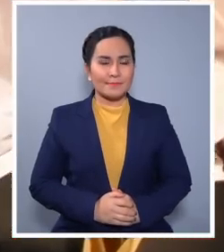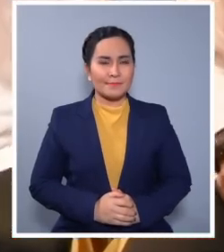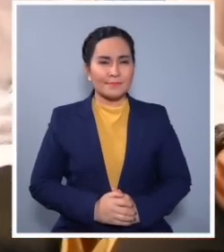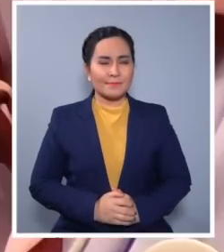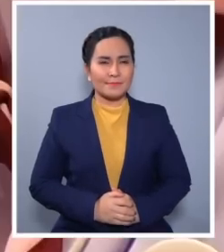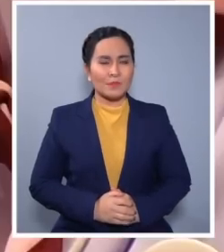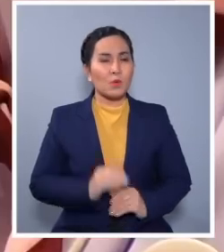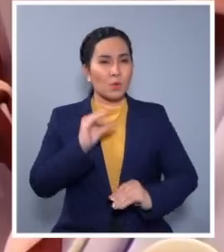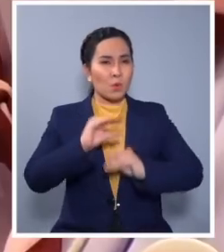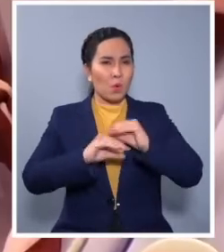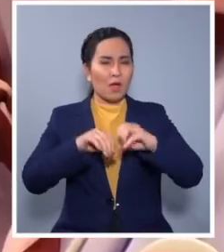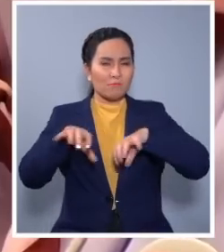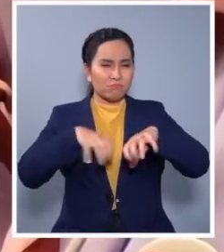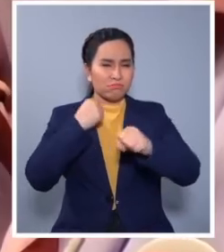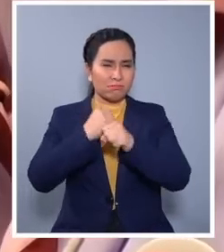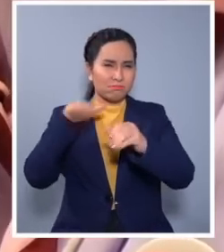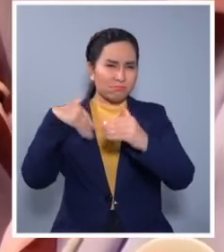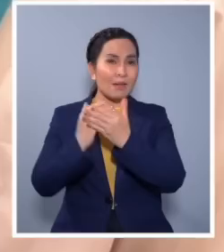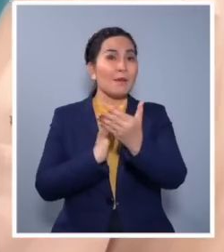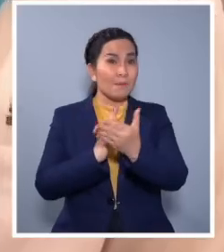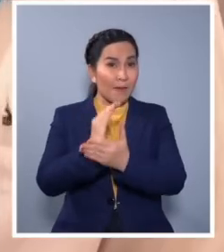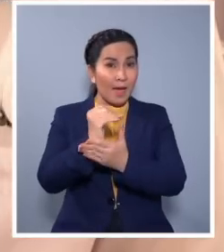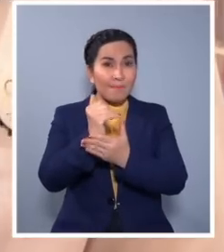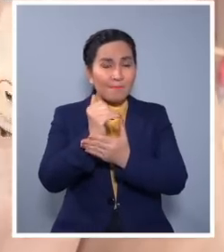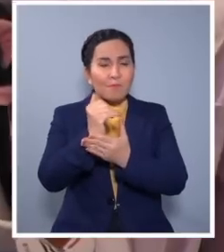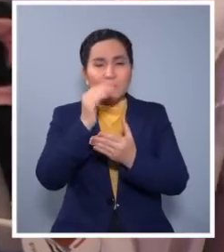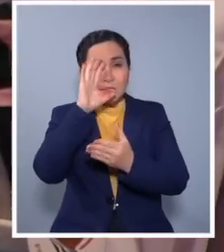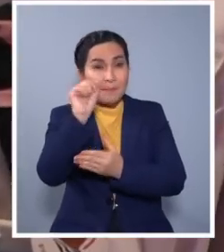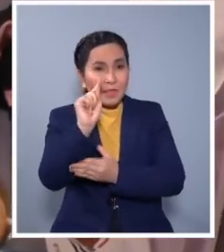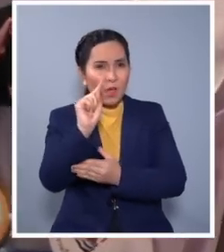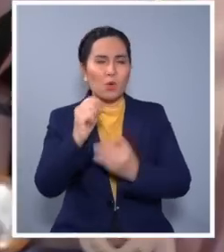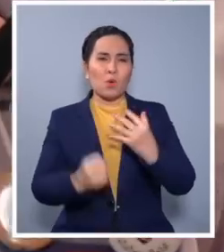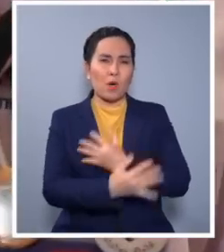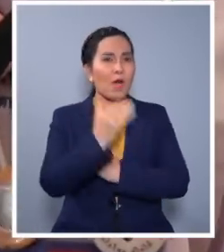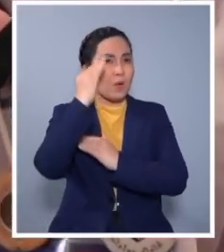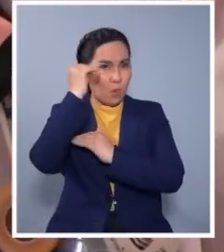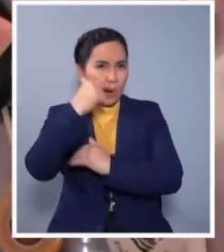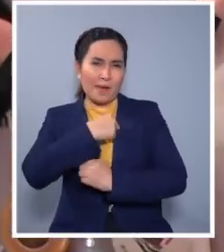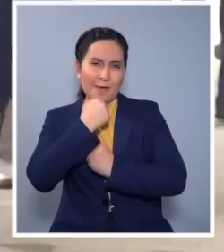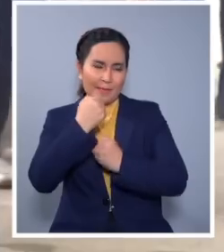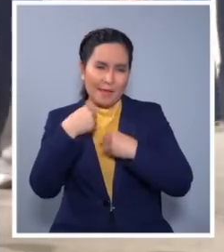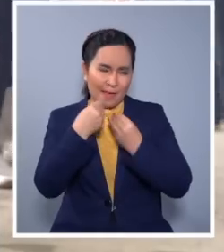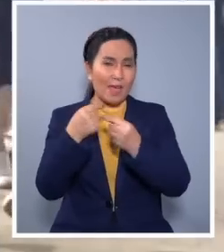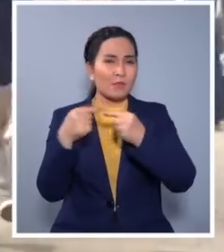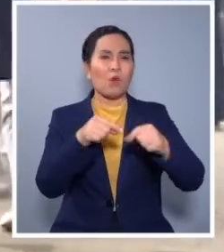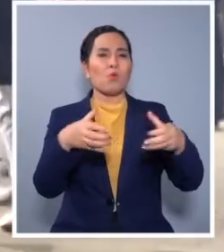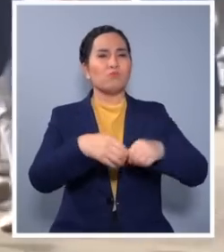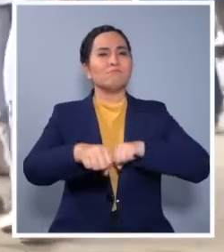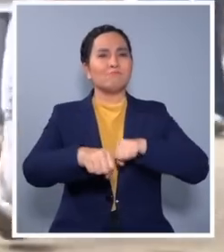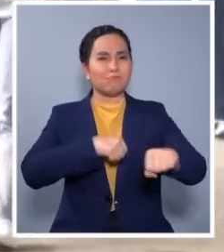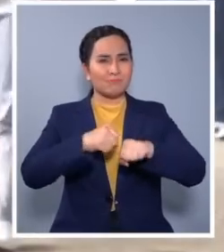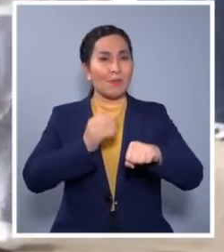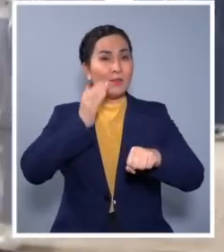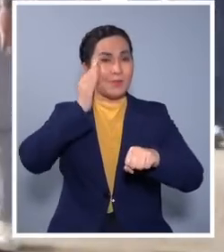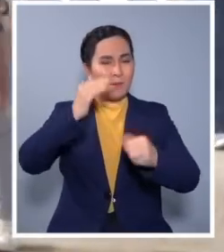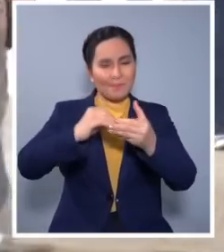ผลสำเร็จของโครงการคือการส่งต่อโอกาสความหวังมอบแรงบันดาลใจให้เยาวชนเหล่านี้กลับไ